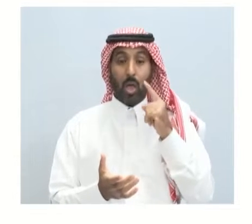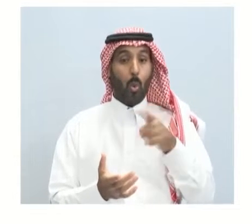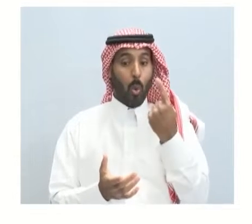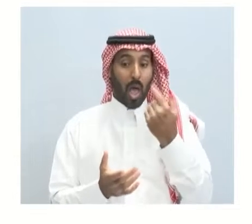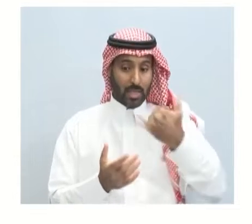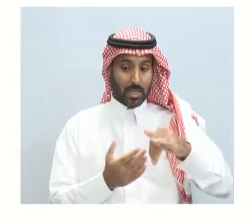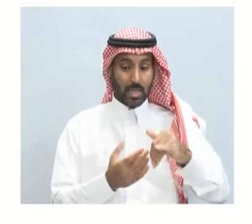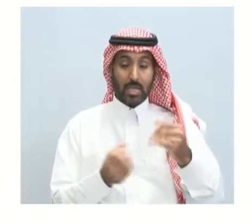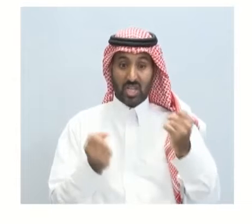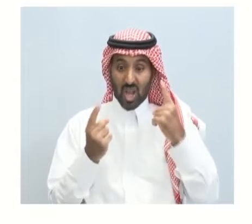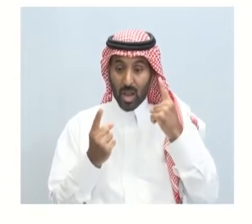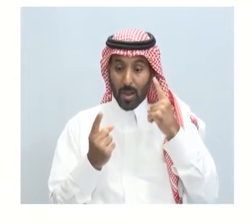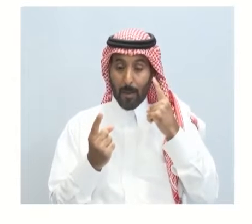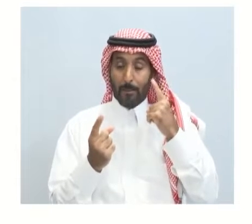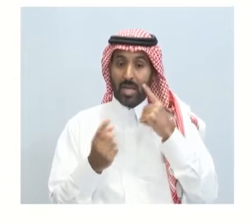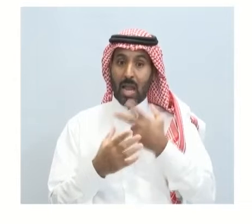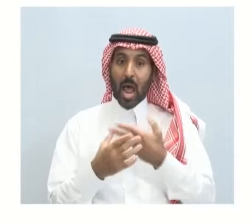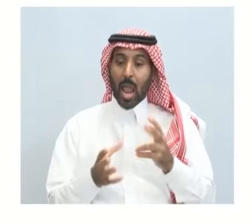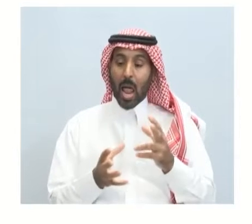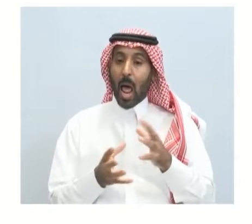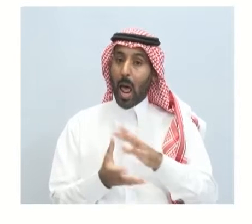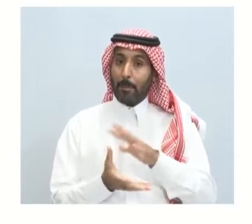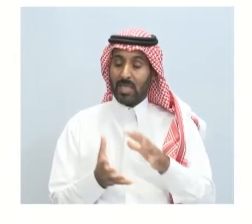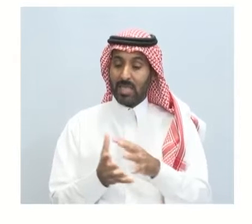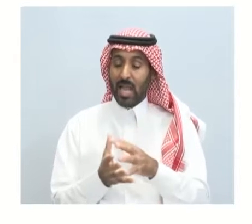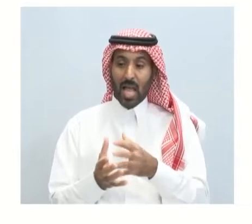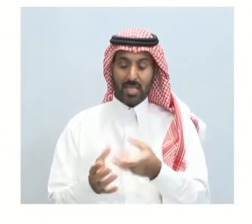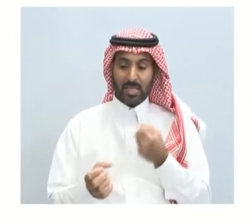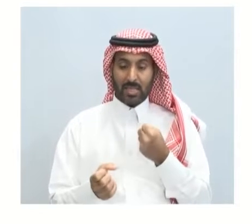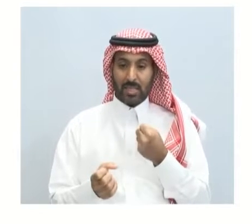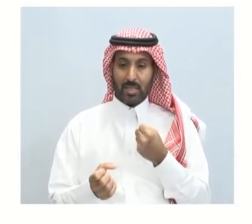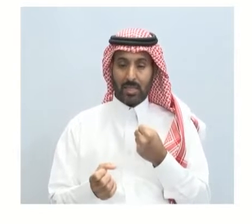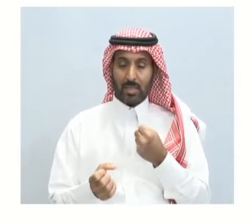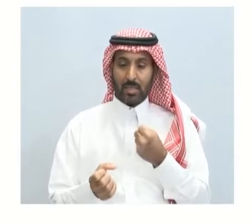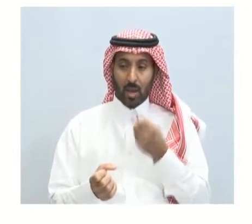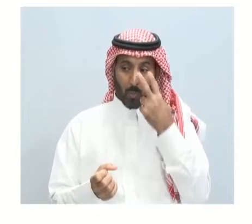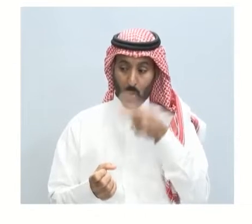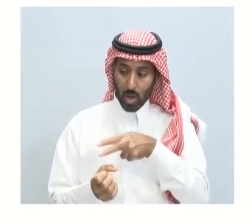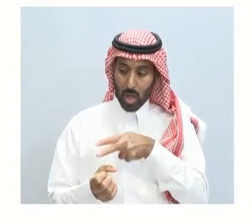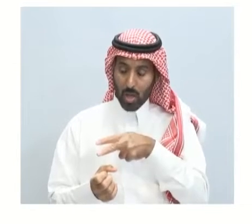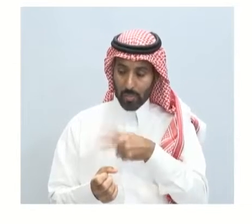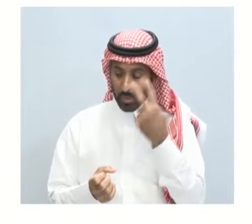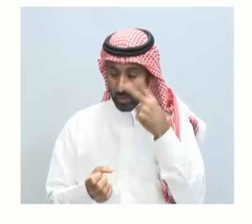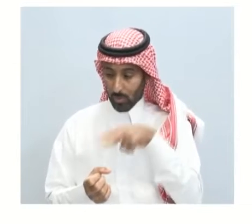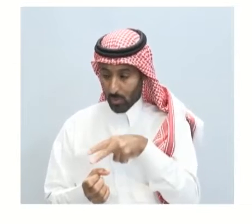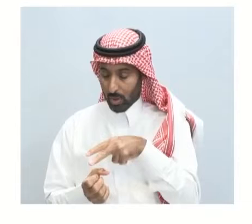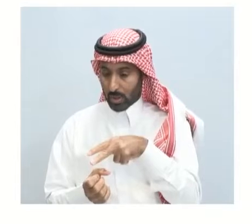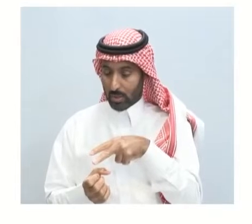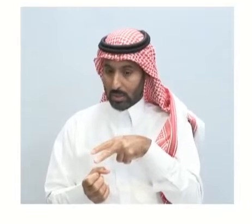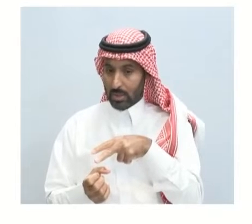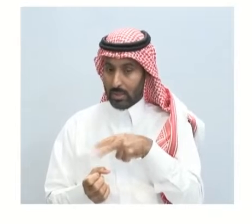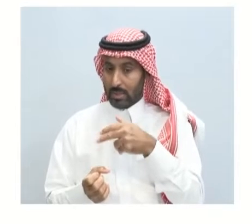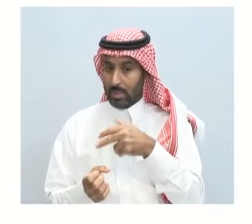للمنهج العلمي في حل المشكلات الملاحظه هي الطريقه الوحيده التي تؤدي الى اكتشافات